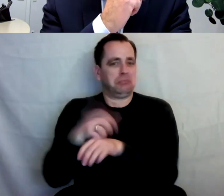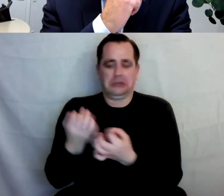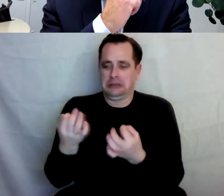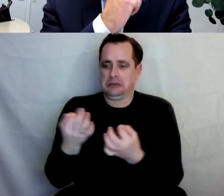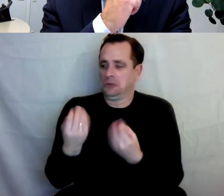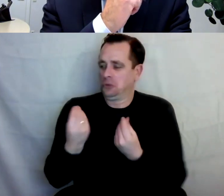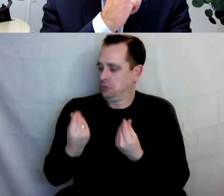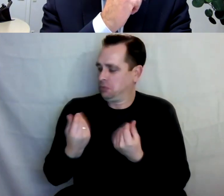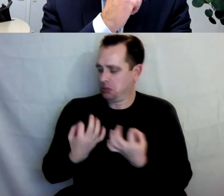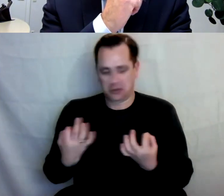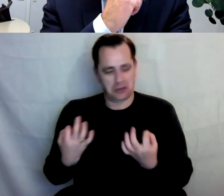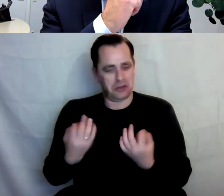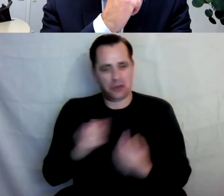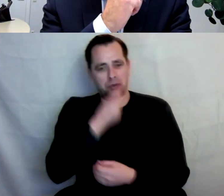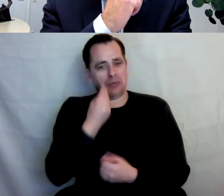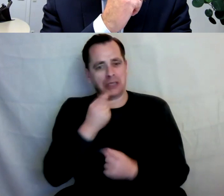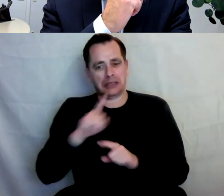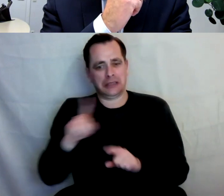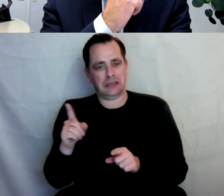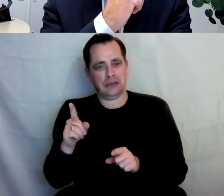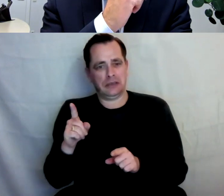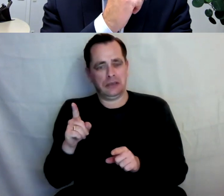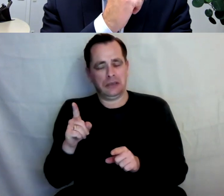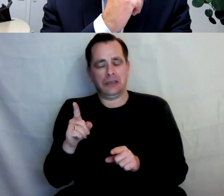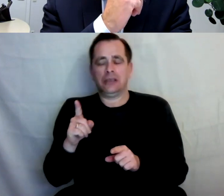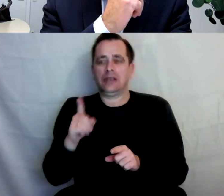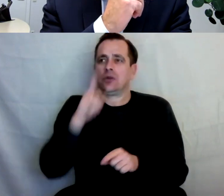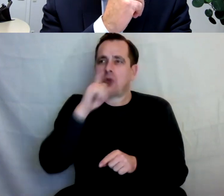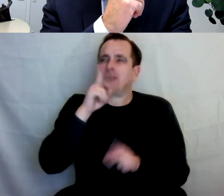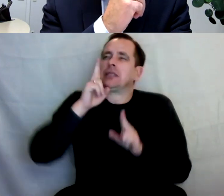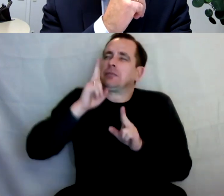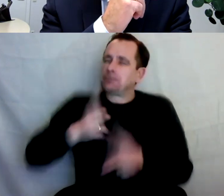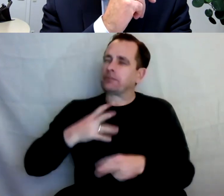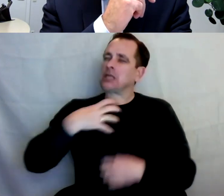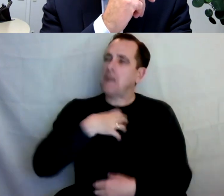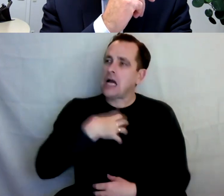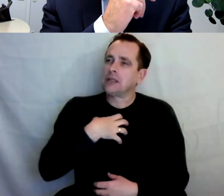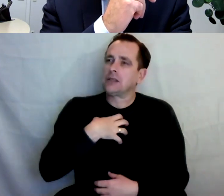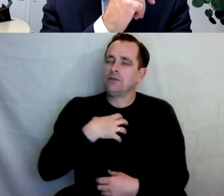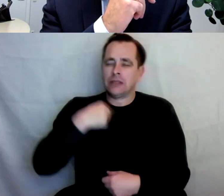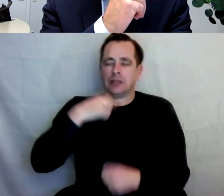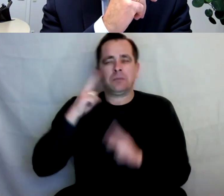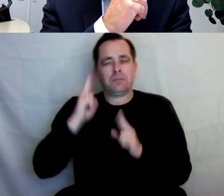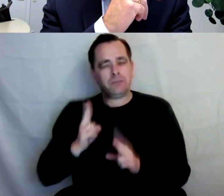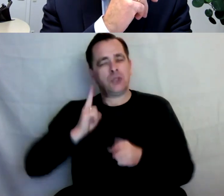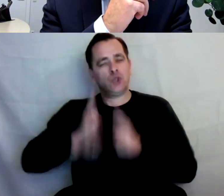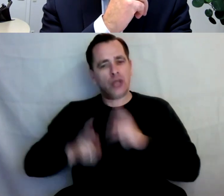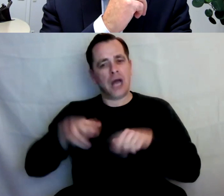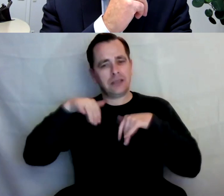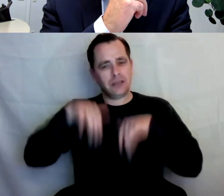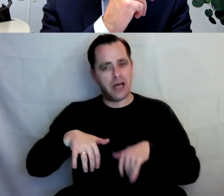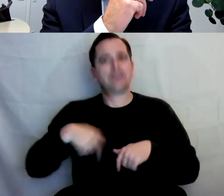ging um die friedliche Nutzung der Kernenergie. Und deswegen glaube ich, ist das, was ich sage, ist die eine Seite der Wahrheit,